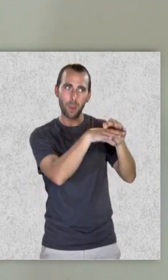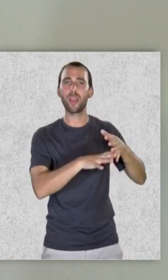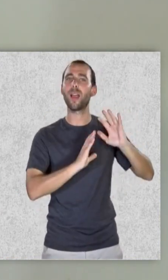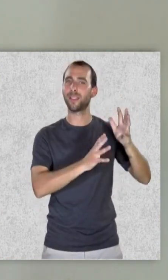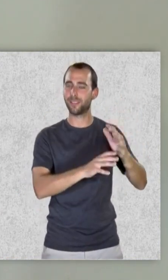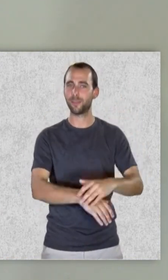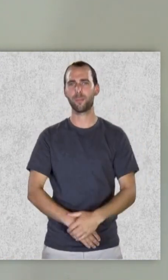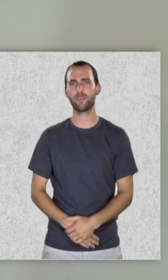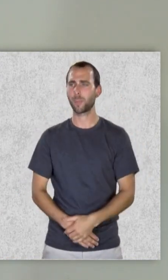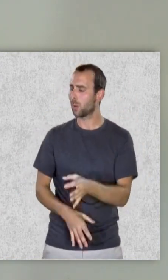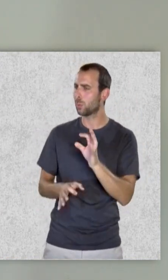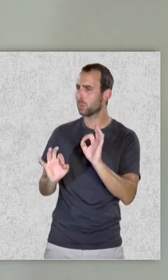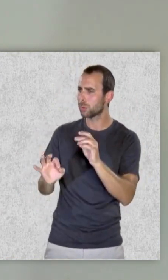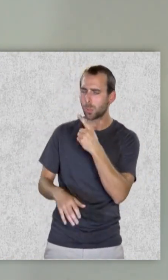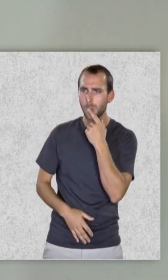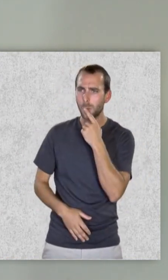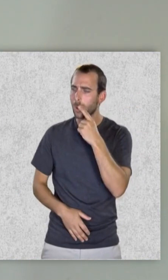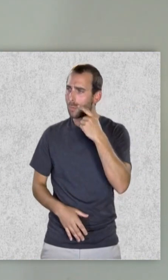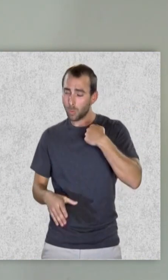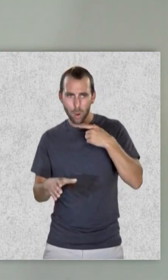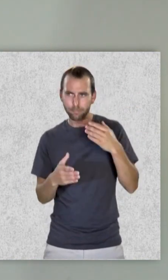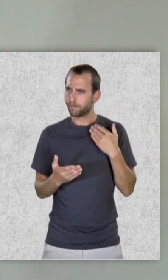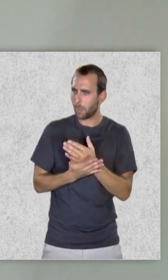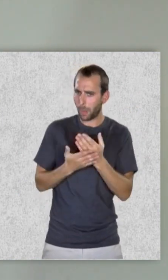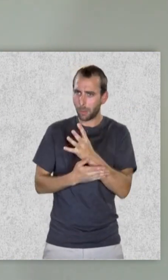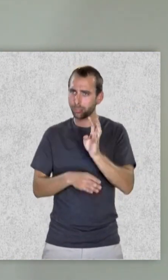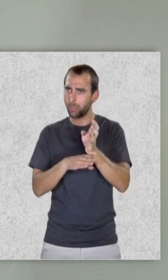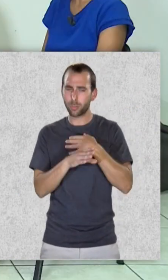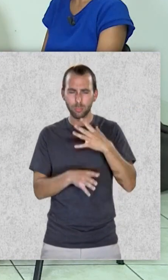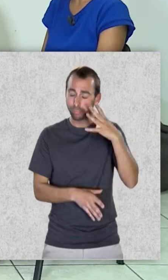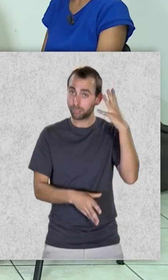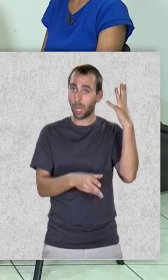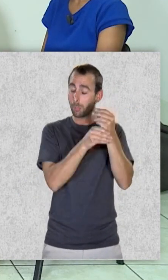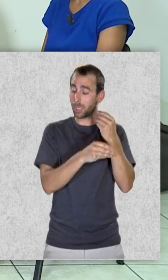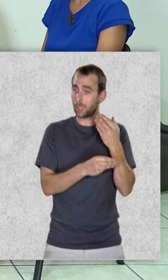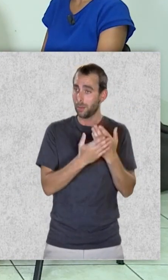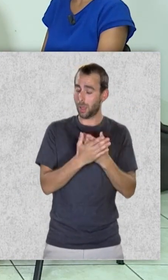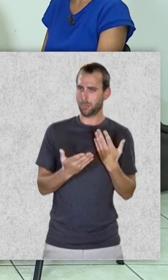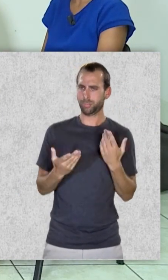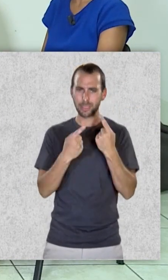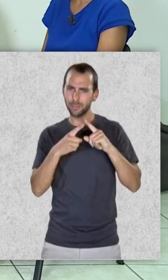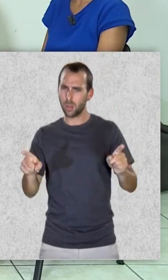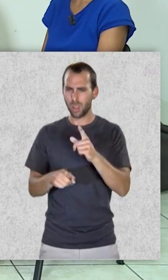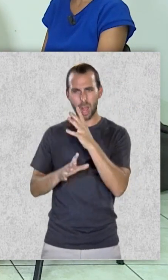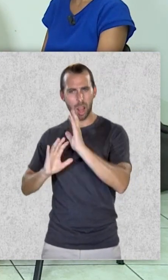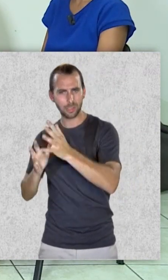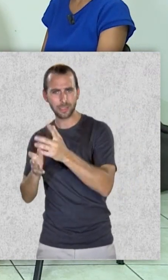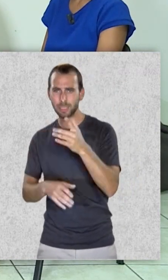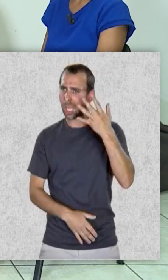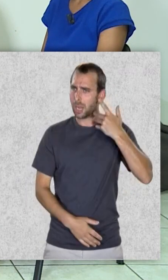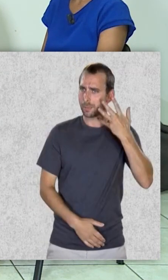Parce que moi je l'ai appris en préparant cette émission, la différence entre LPC et la langue LSF, la